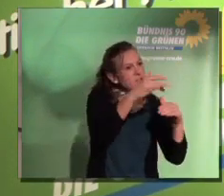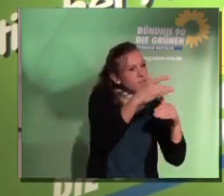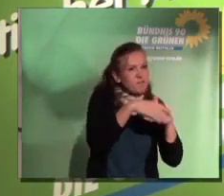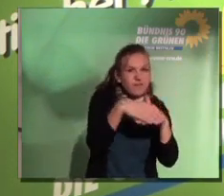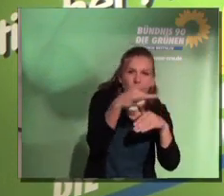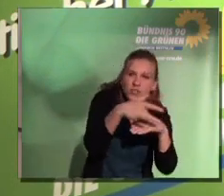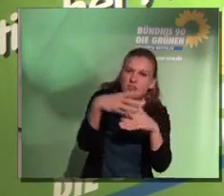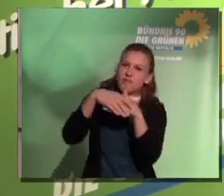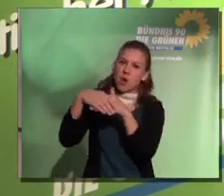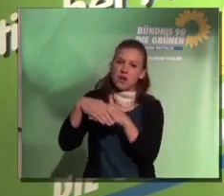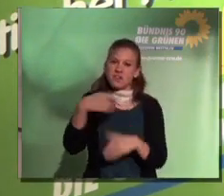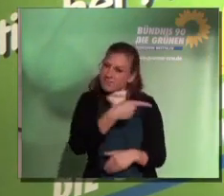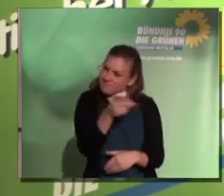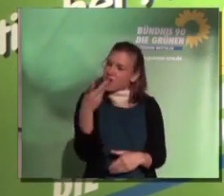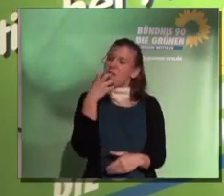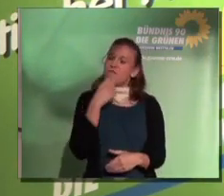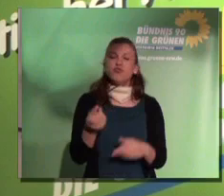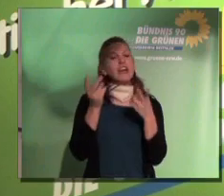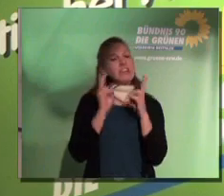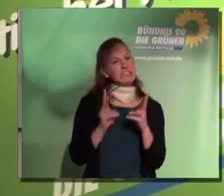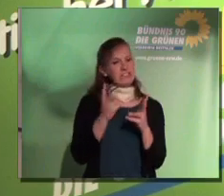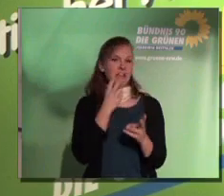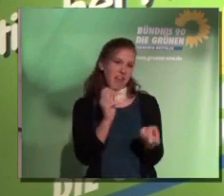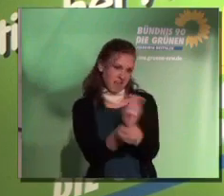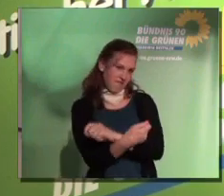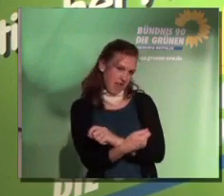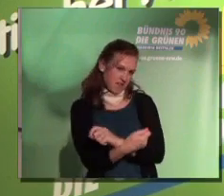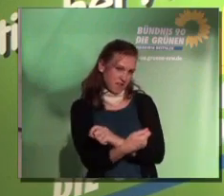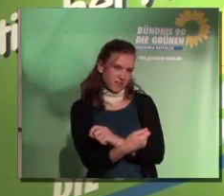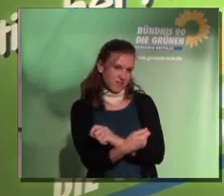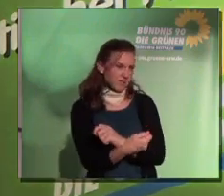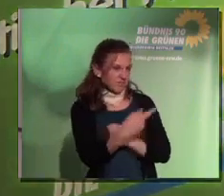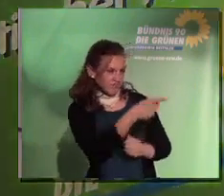wollen eine richtige Energiewende.